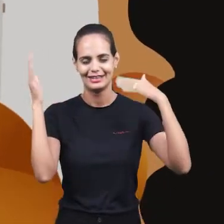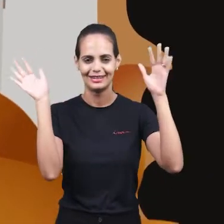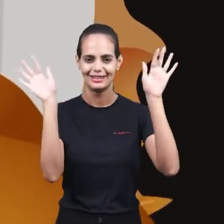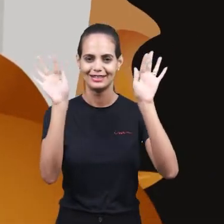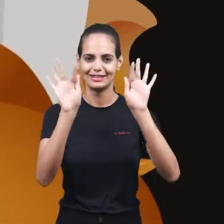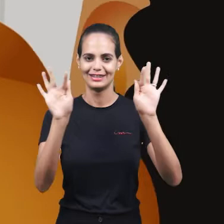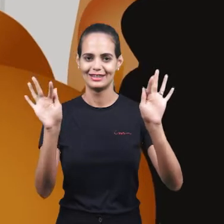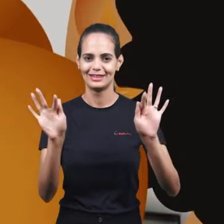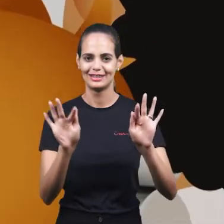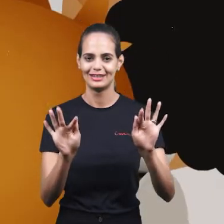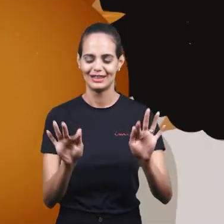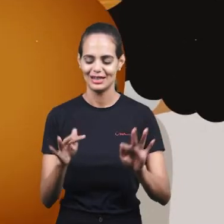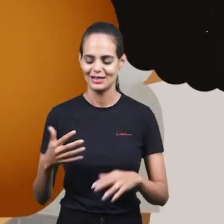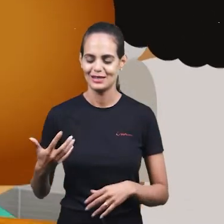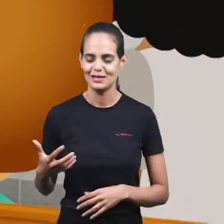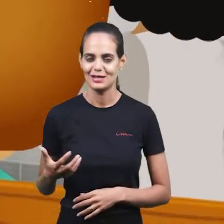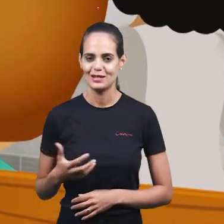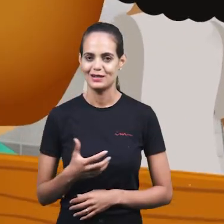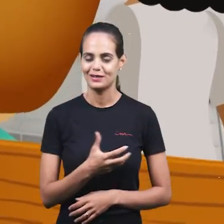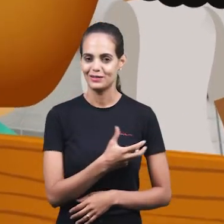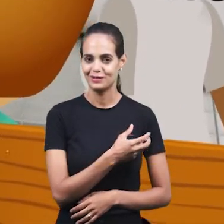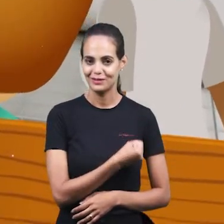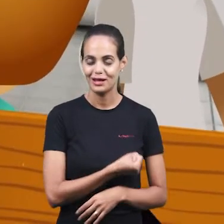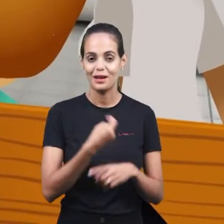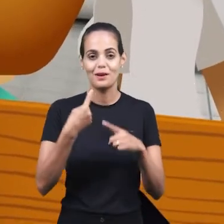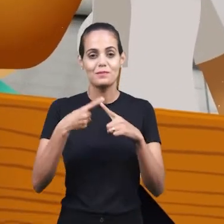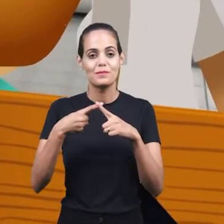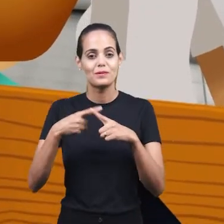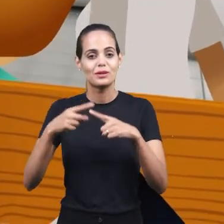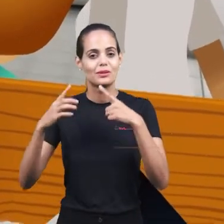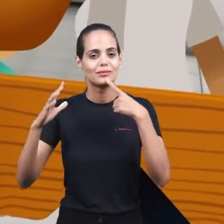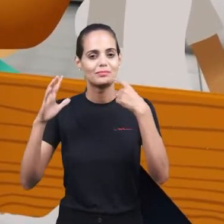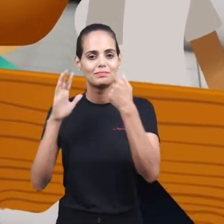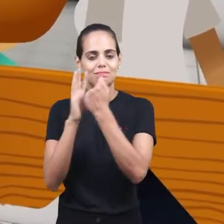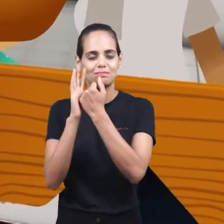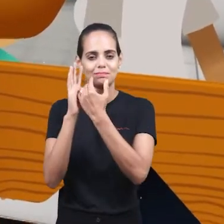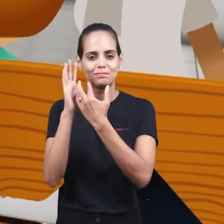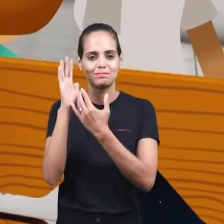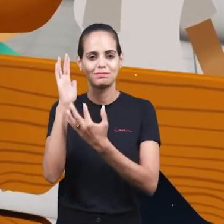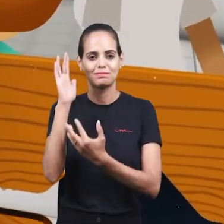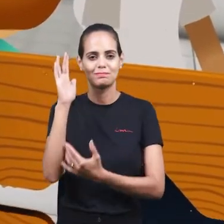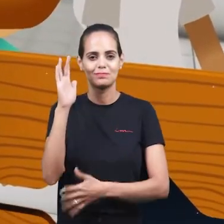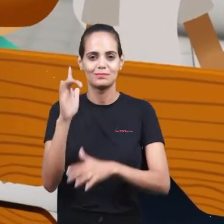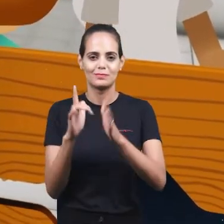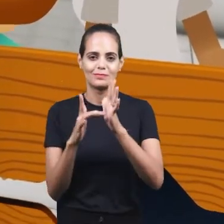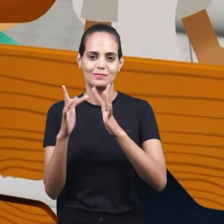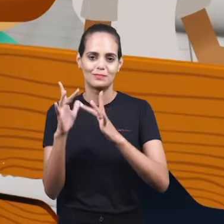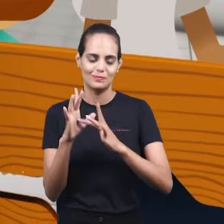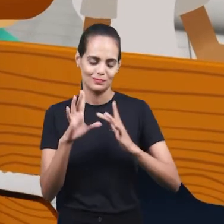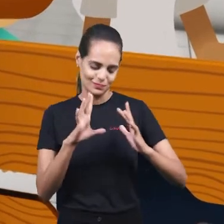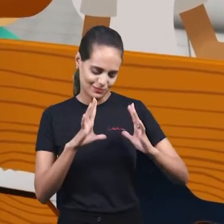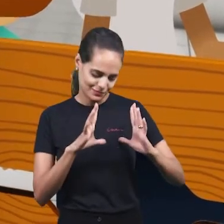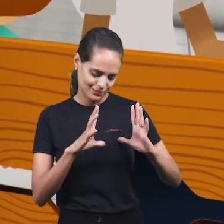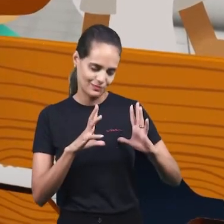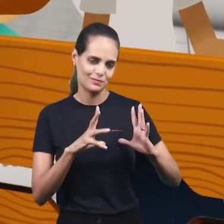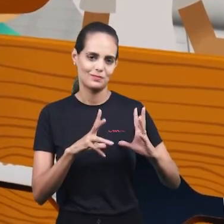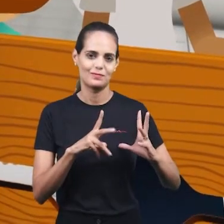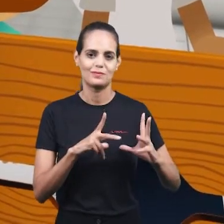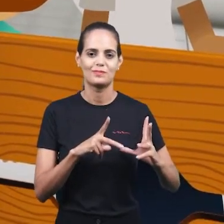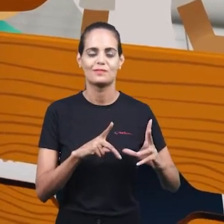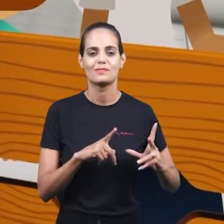Теперь радостно буду Тебя прославлять, пусть ибо кровь Твоя омыла